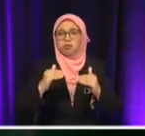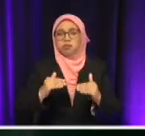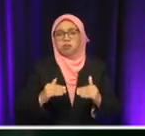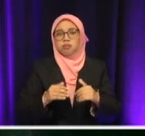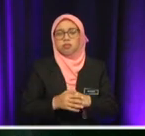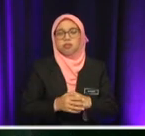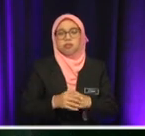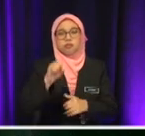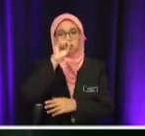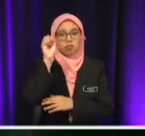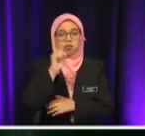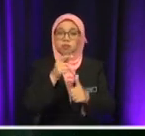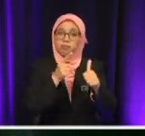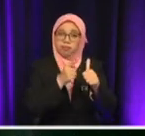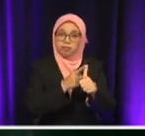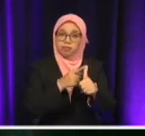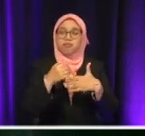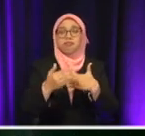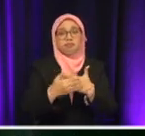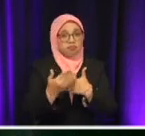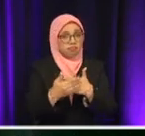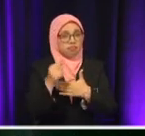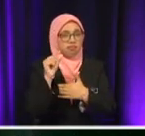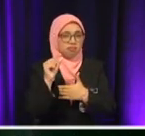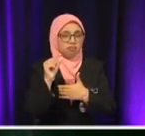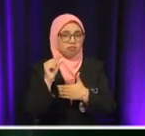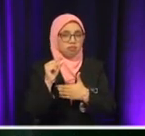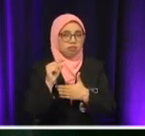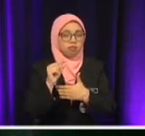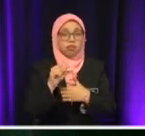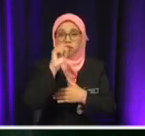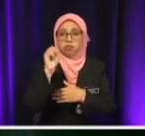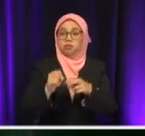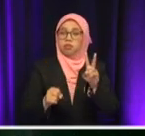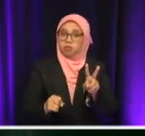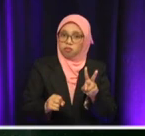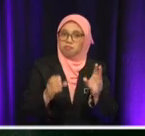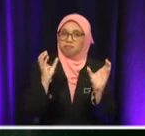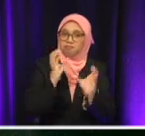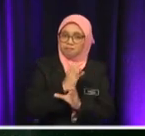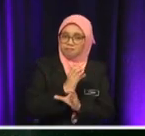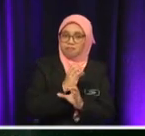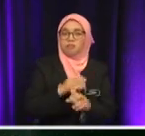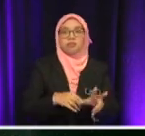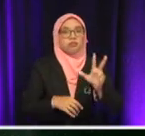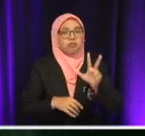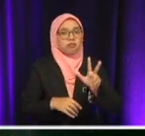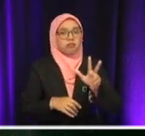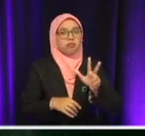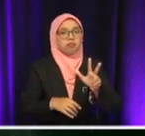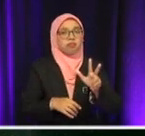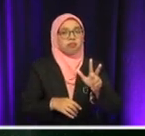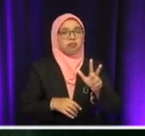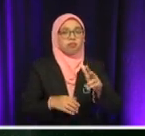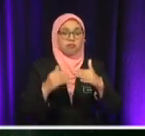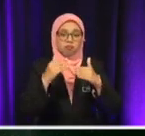pertama tu senang sikit lah. Soalan kedua tu dah mencabar. Yeah. Okey, soalan ketiga tu dia dah slow down sikit ataupun lagi